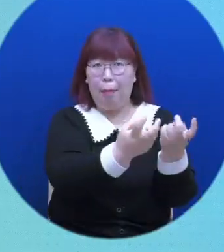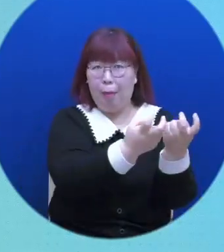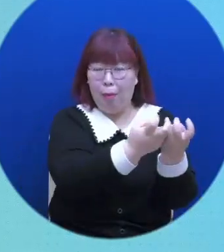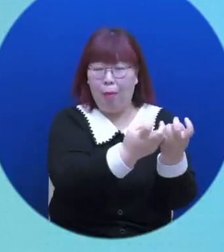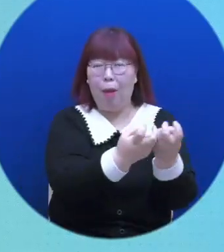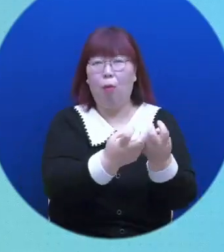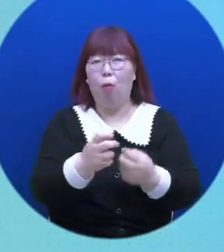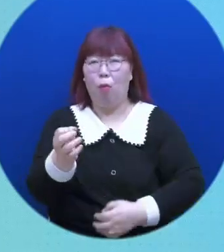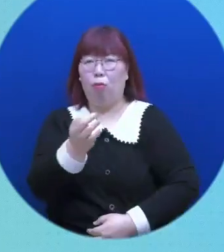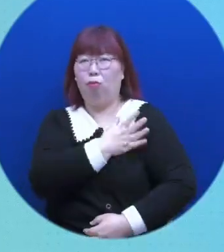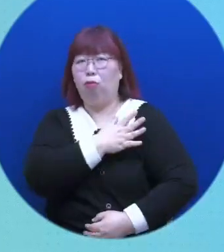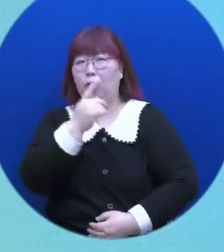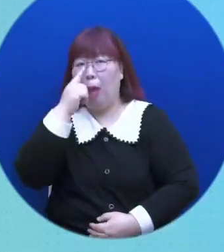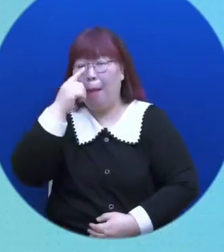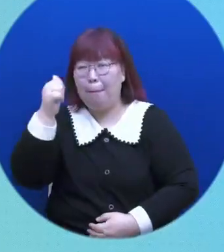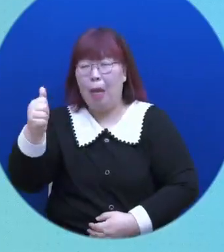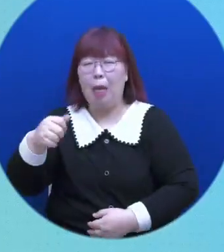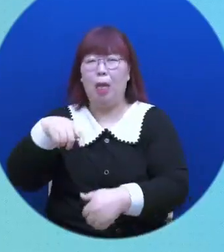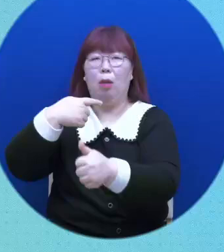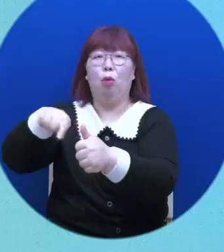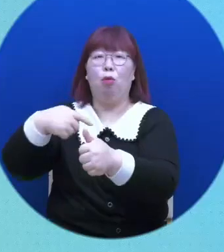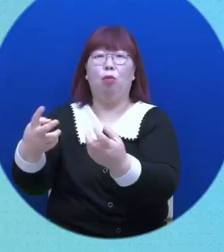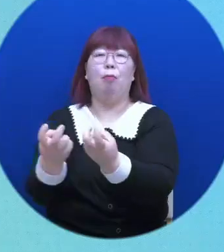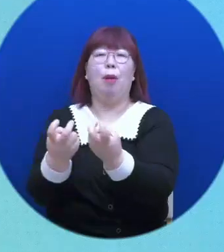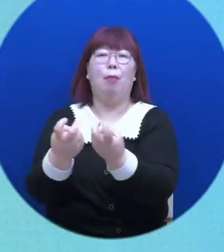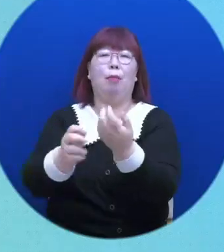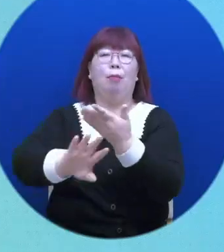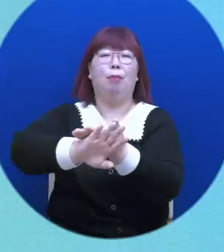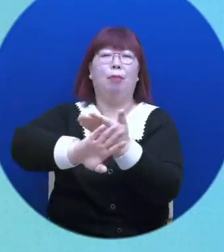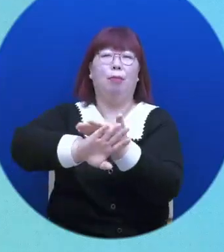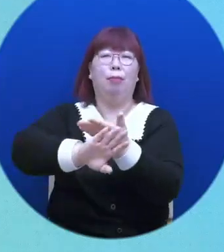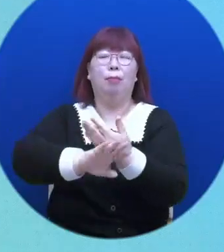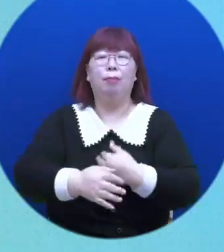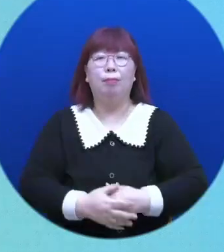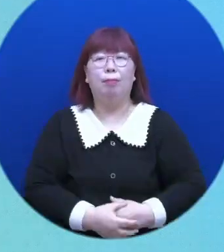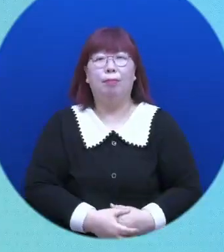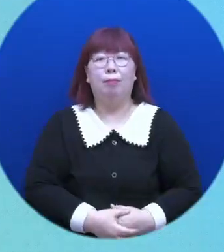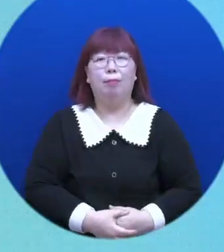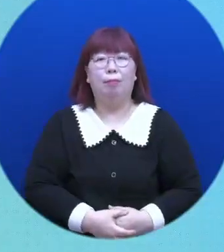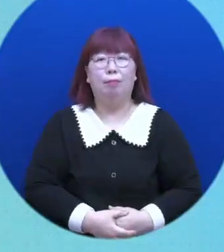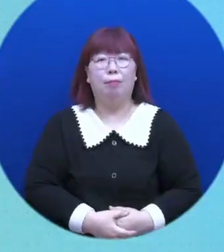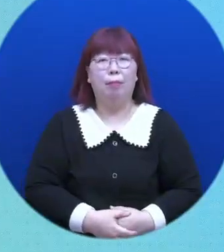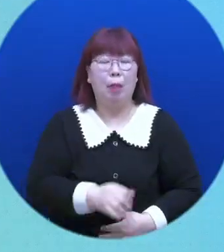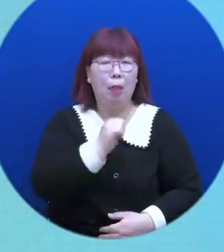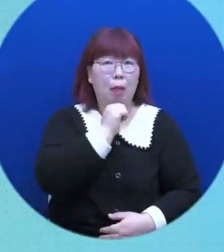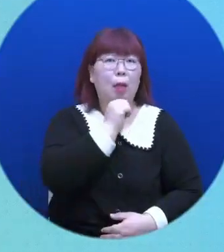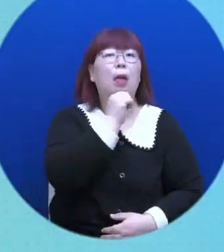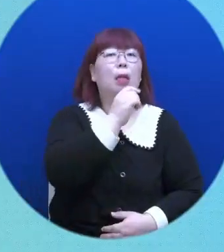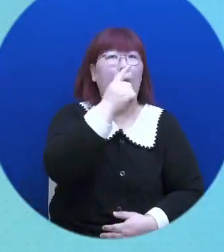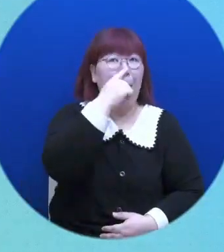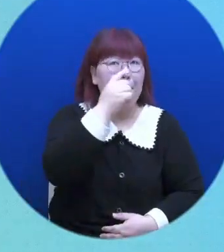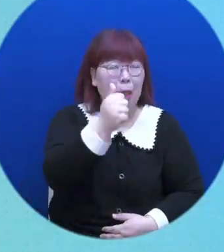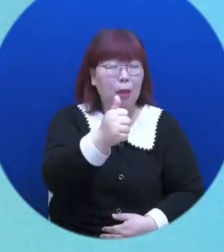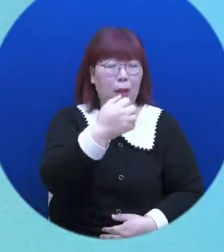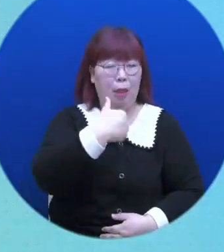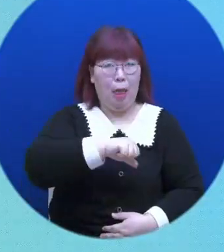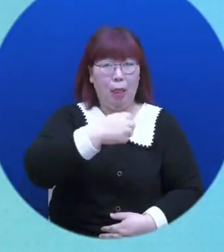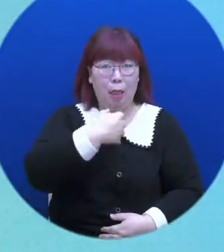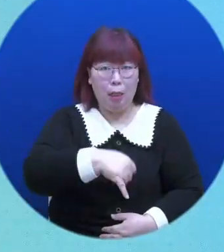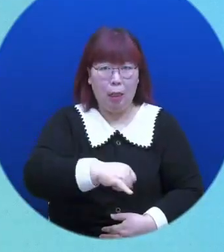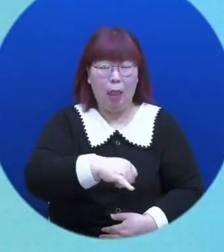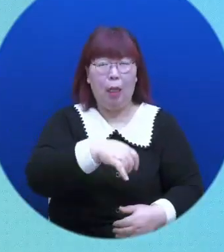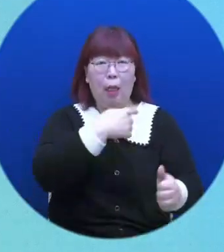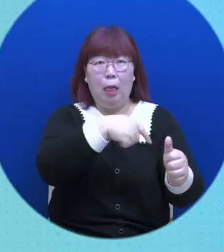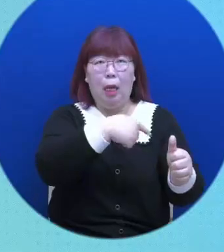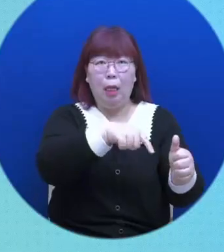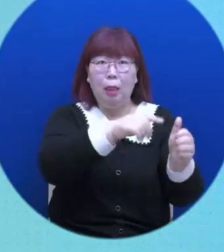부자 아빠의 교육은 다르더라. 가난한 아빠는 자녀들에게 어떤 교육을